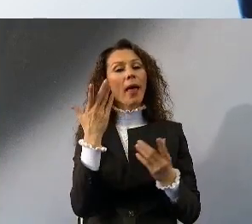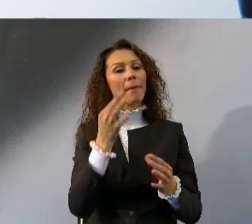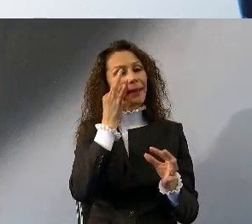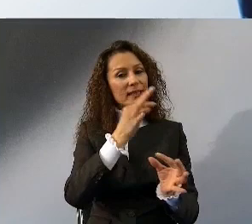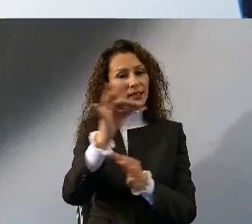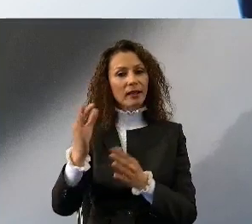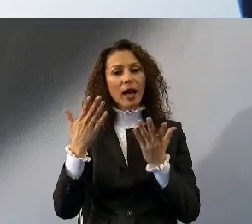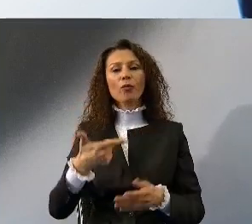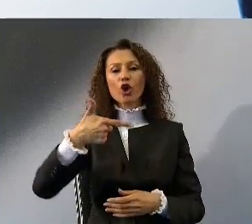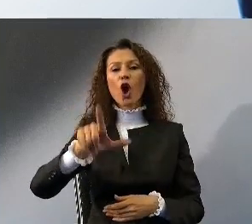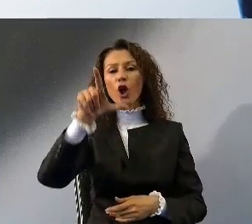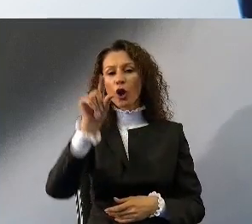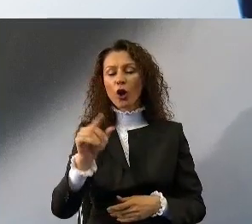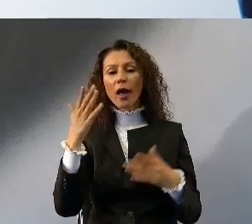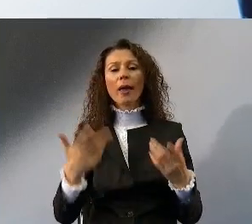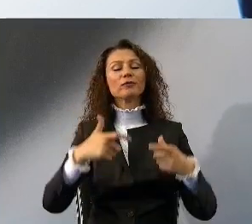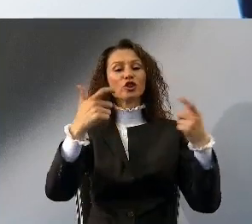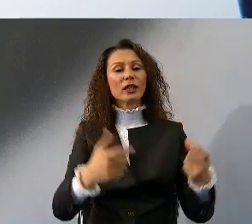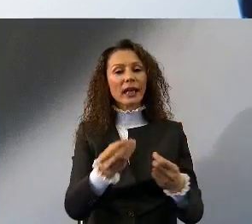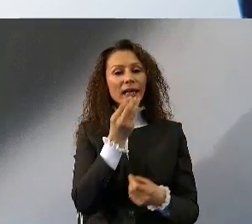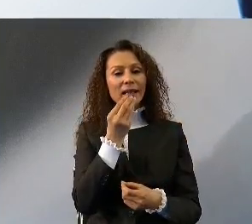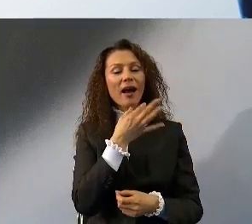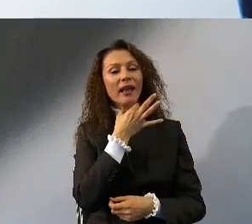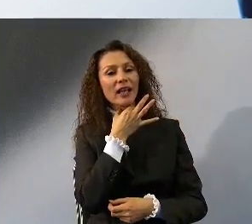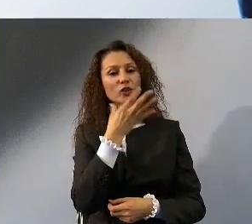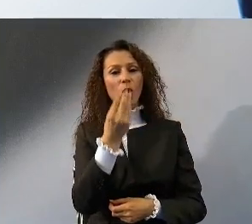köylümüz için, üreticimiz için, hem şehirde gıdaya